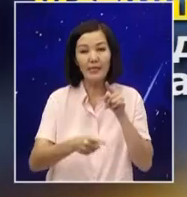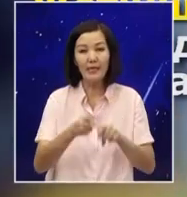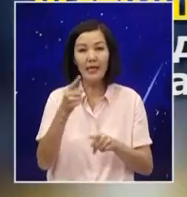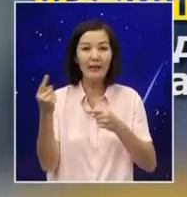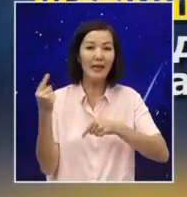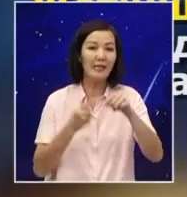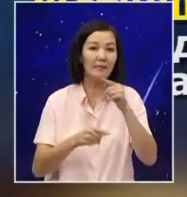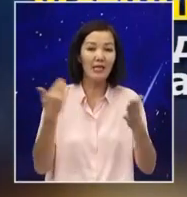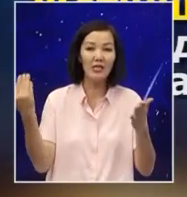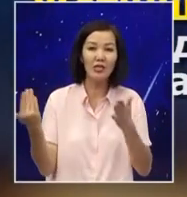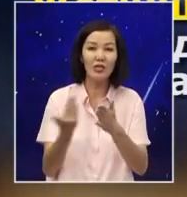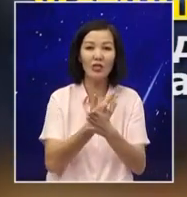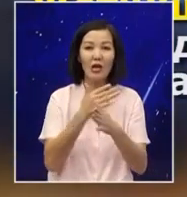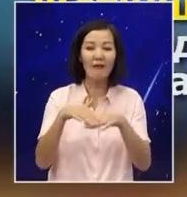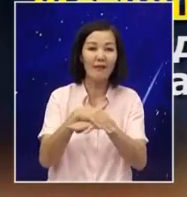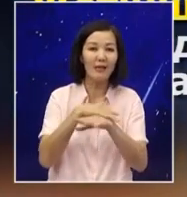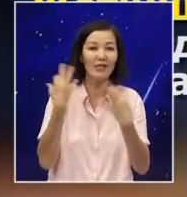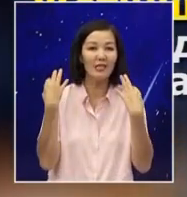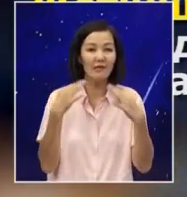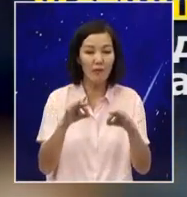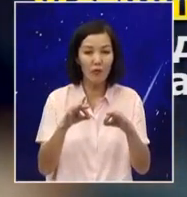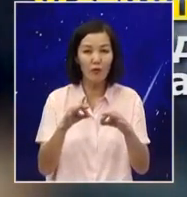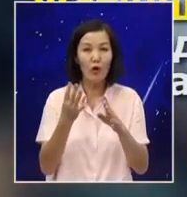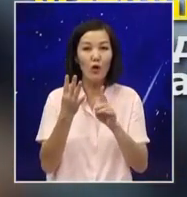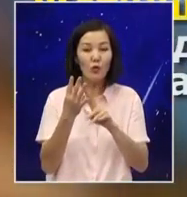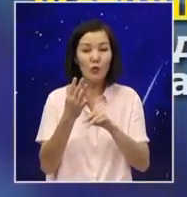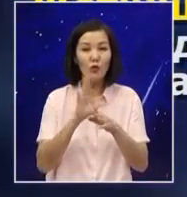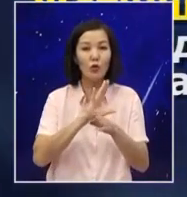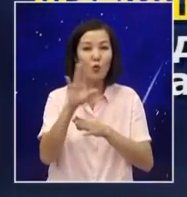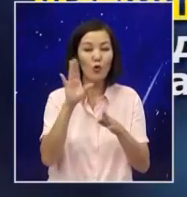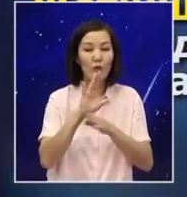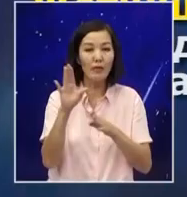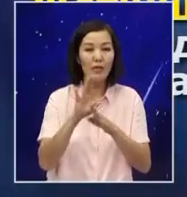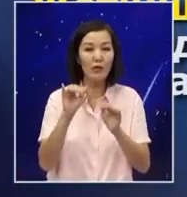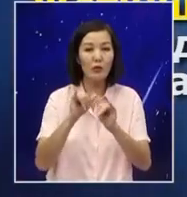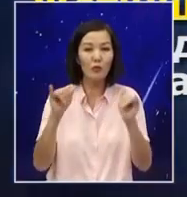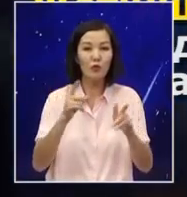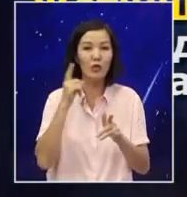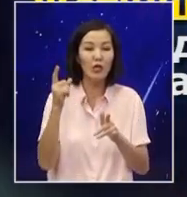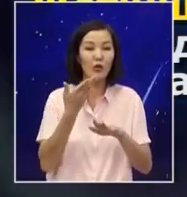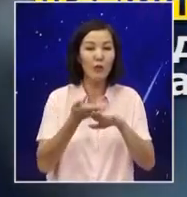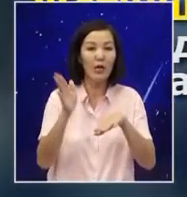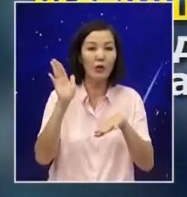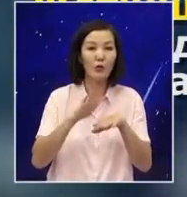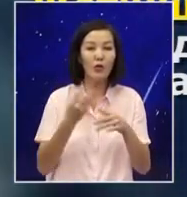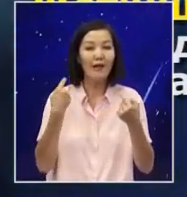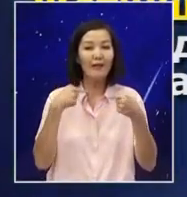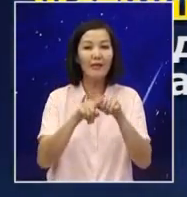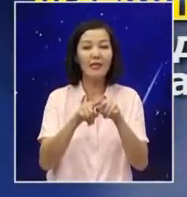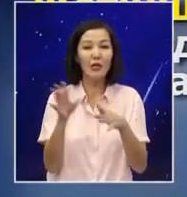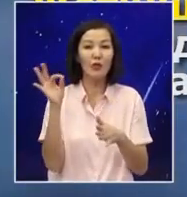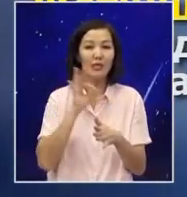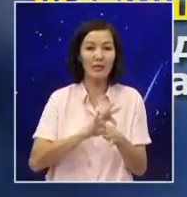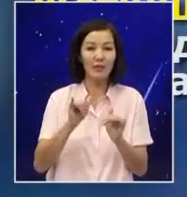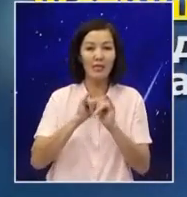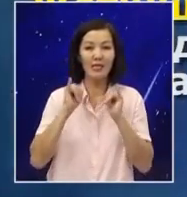жаңа буынына нарықтардың ашық болуы, төртінші өнімділіктің өсімі, экономиканың күрделілігі мен технологияның